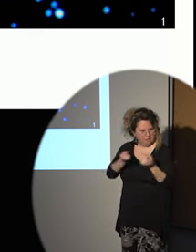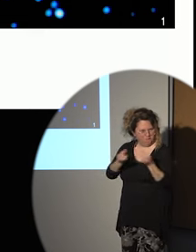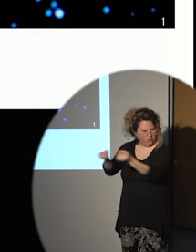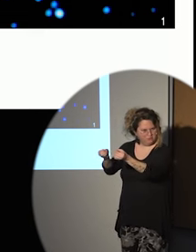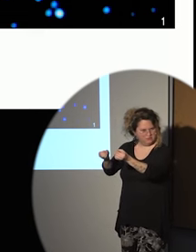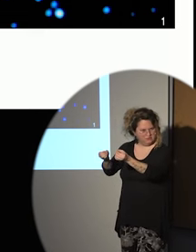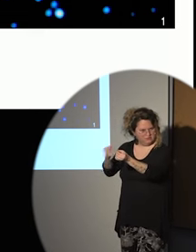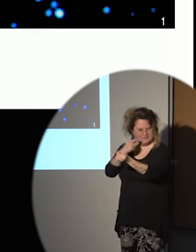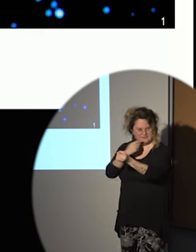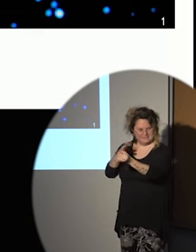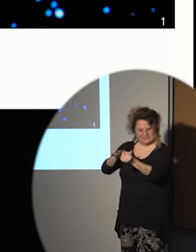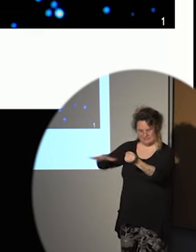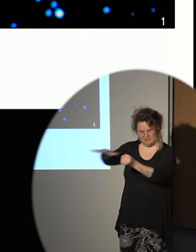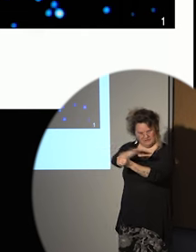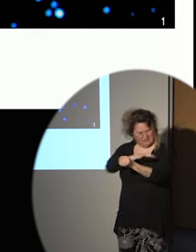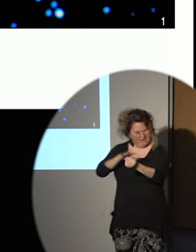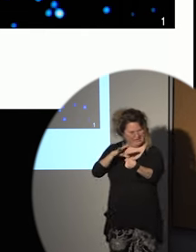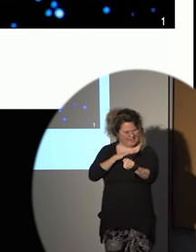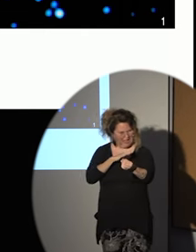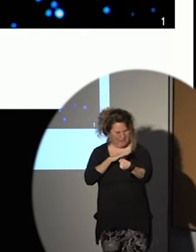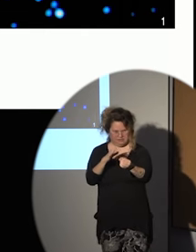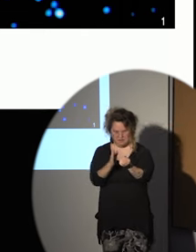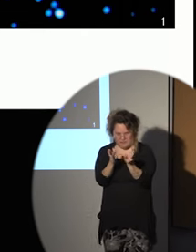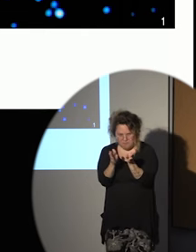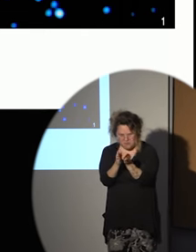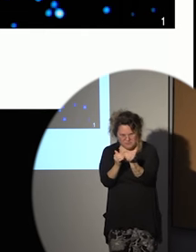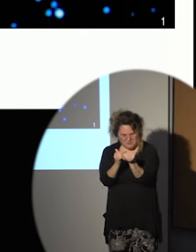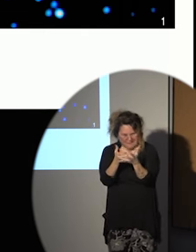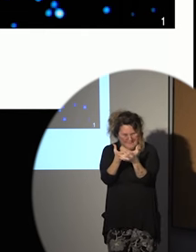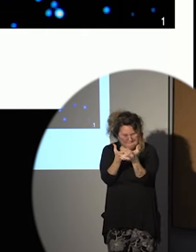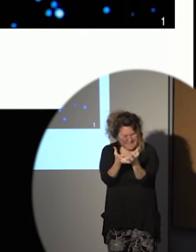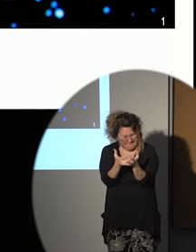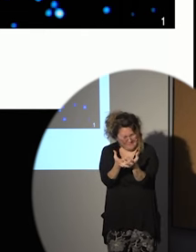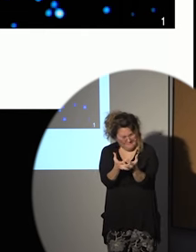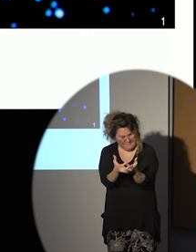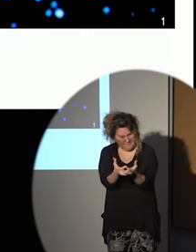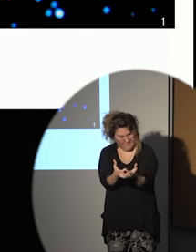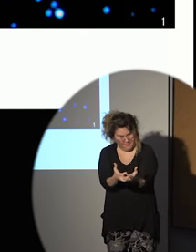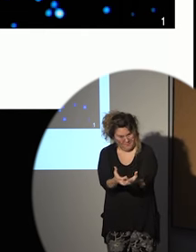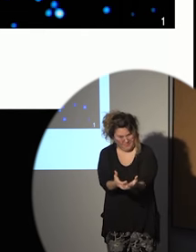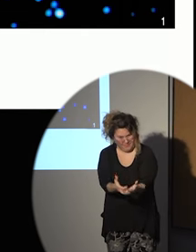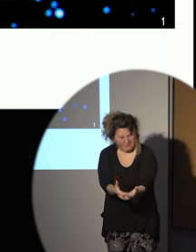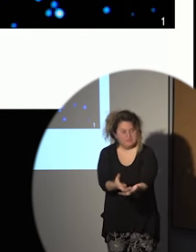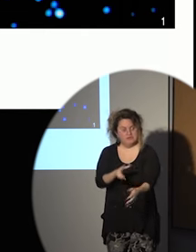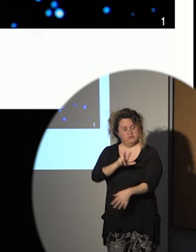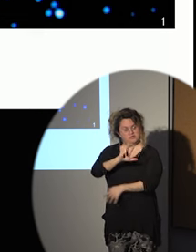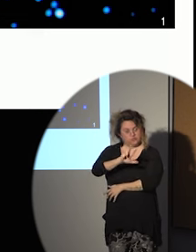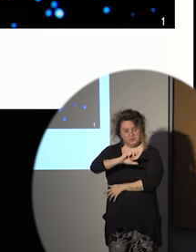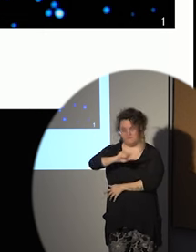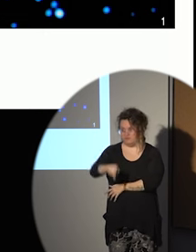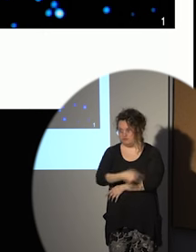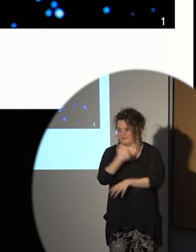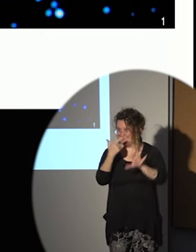masse énorme dans un volume très petit. Et la masse en question, c'est 3,7 millions de fois la masse du